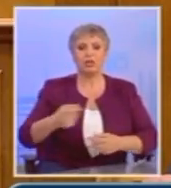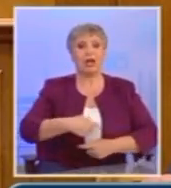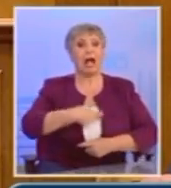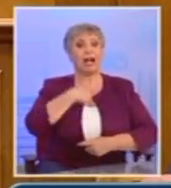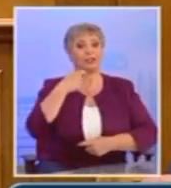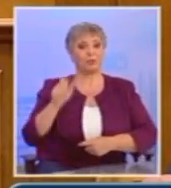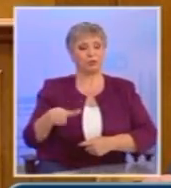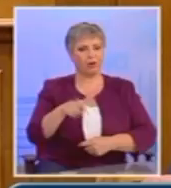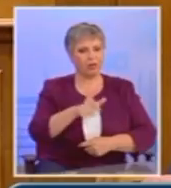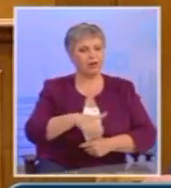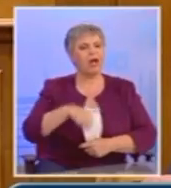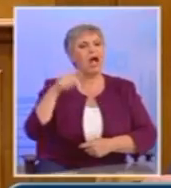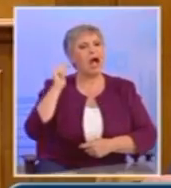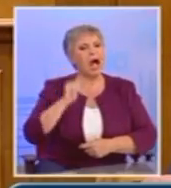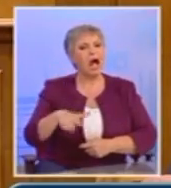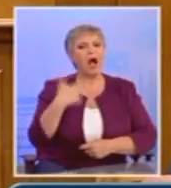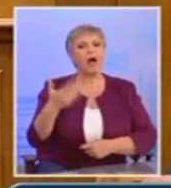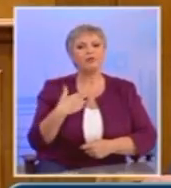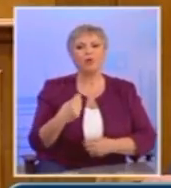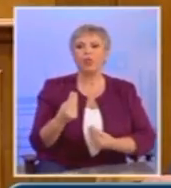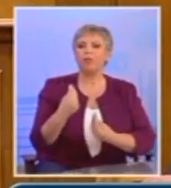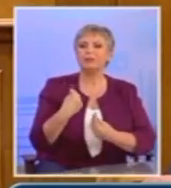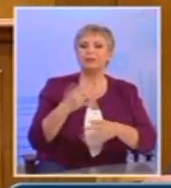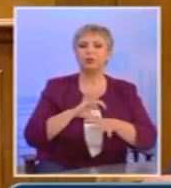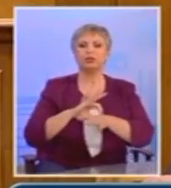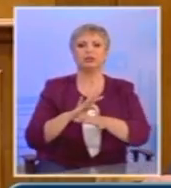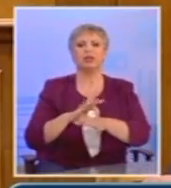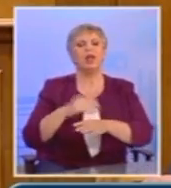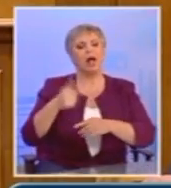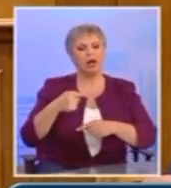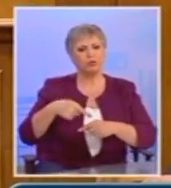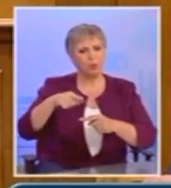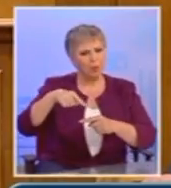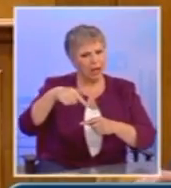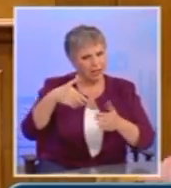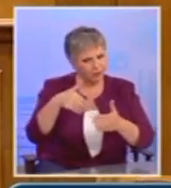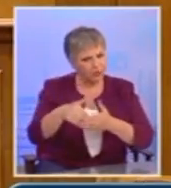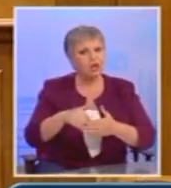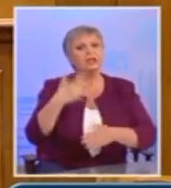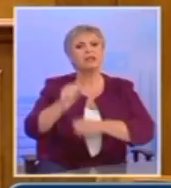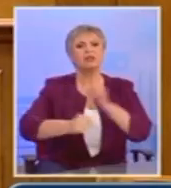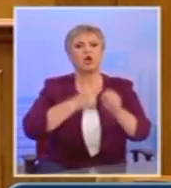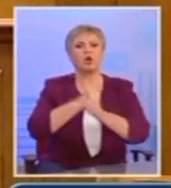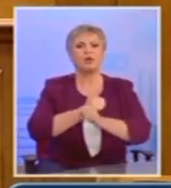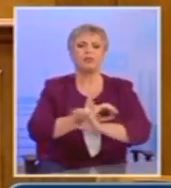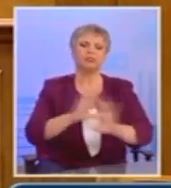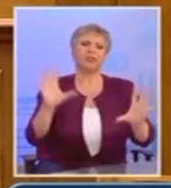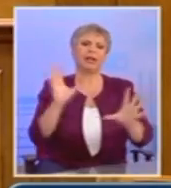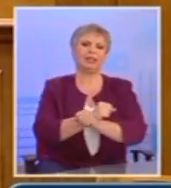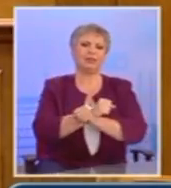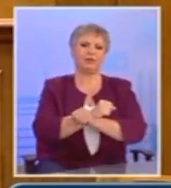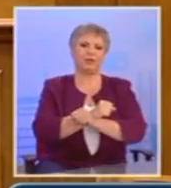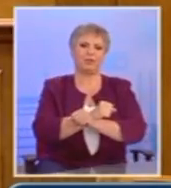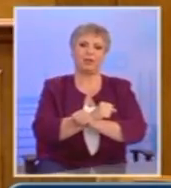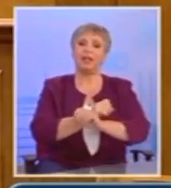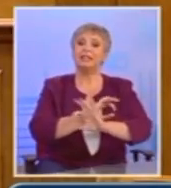είναι οδηγός μας και τις επόμενες μέρες, τα επόμενα χρόνια. Θα τα καταφέρουμε. Θα καταφέρουμε όχι